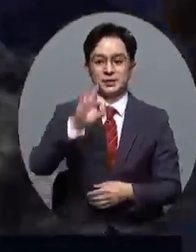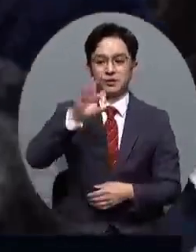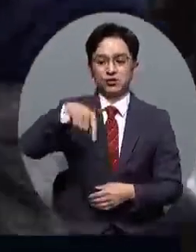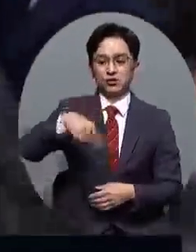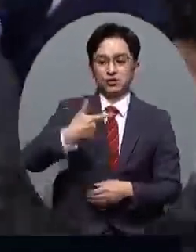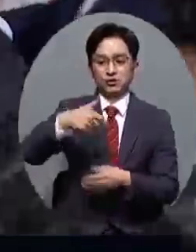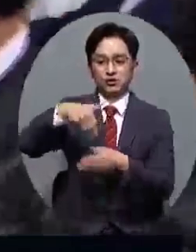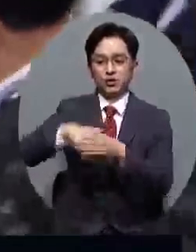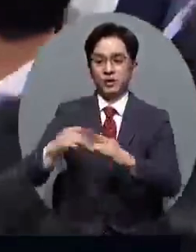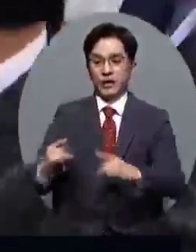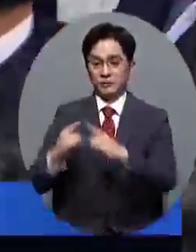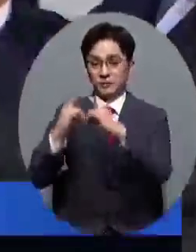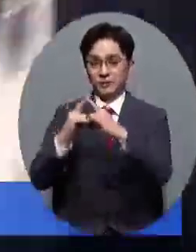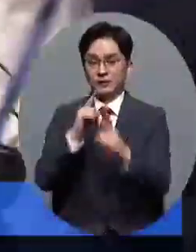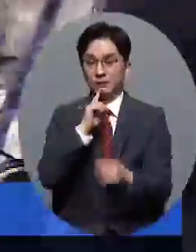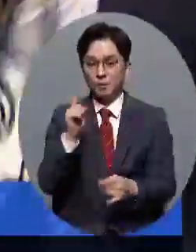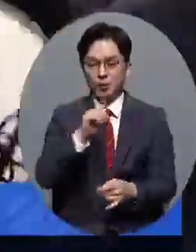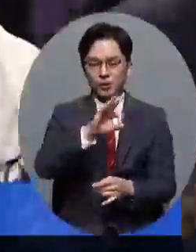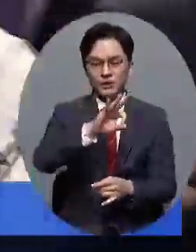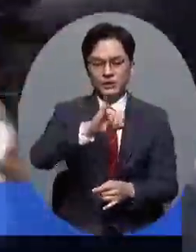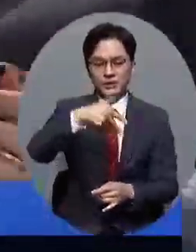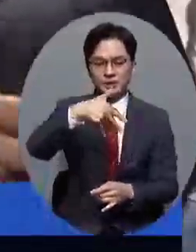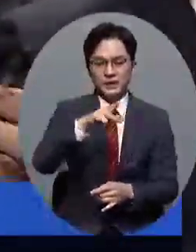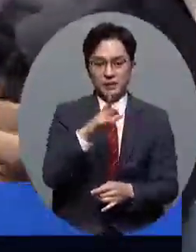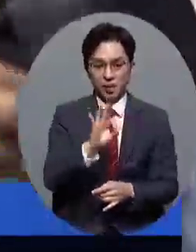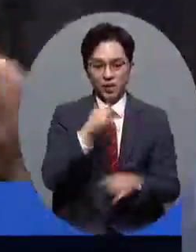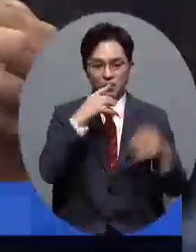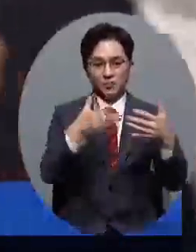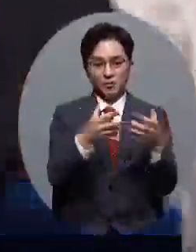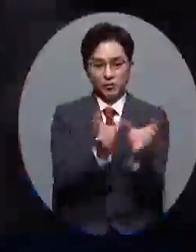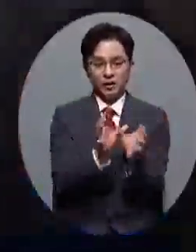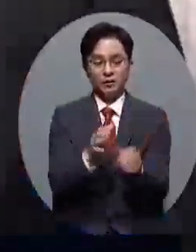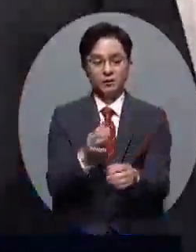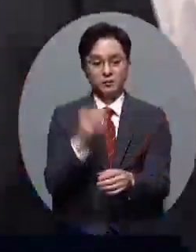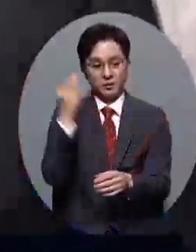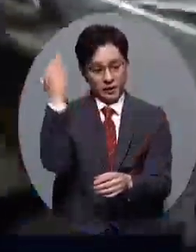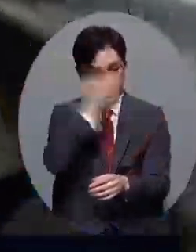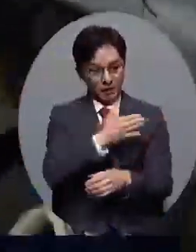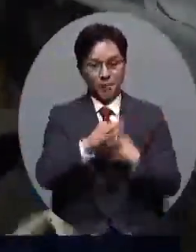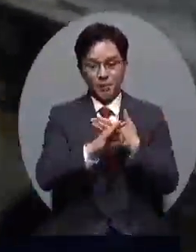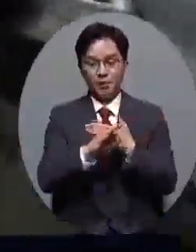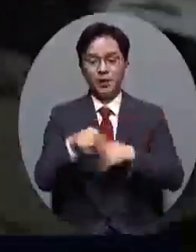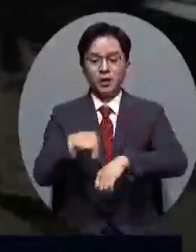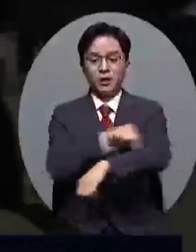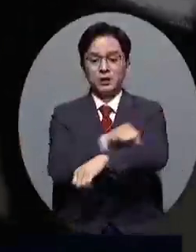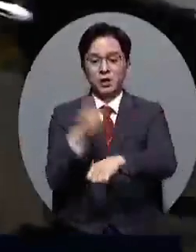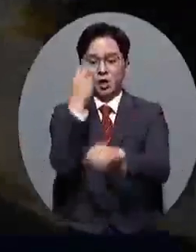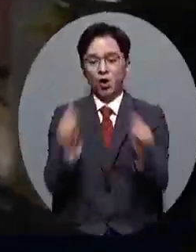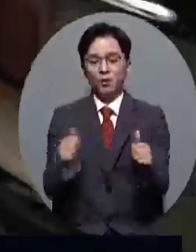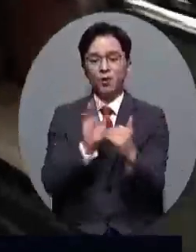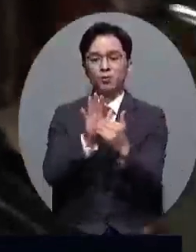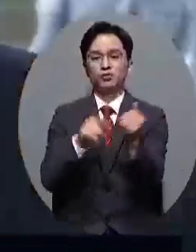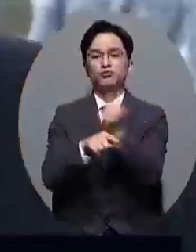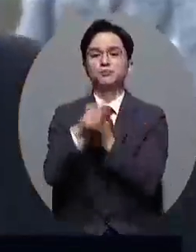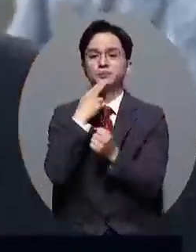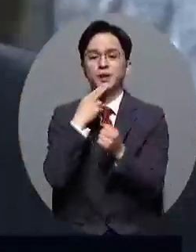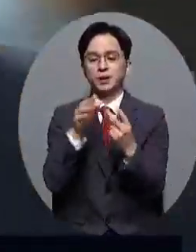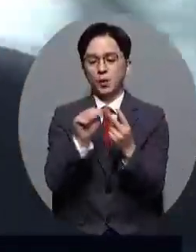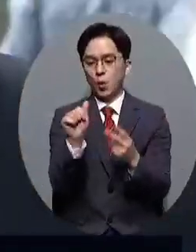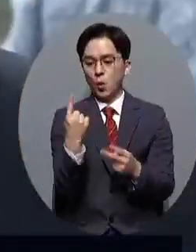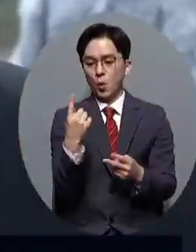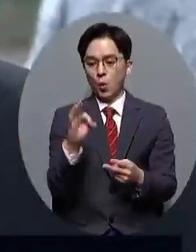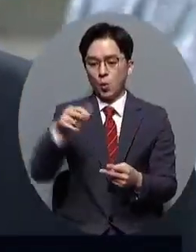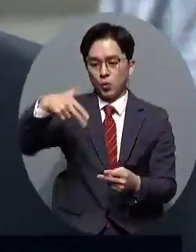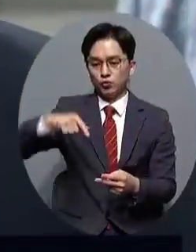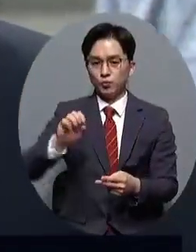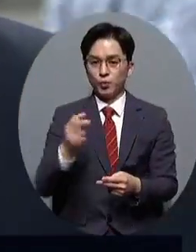측은 민주당과 이재명 후보가 떳떳하면 특검을 거부할 이유가 없다고 했고 홍준표 후보는 대장동 개발 의혹이